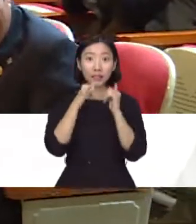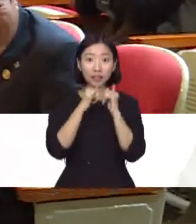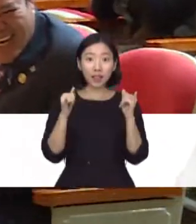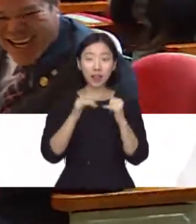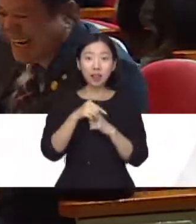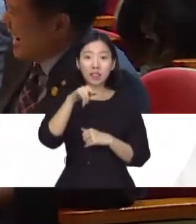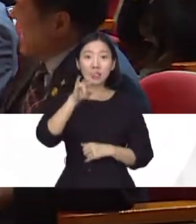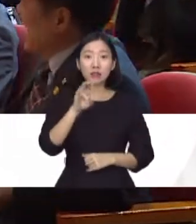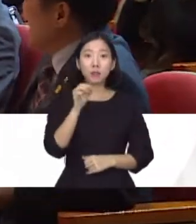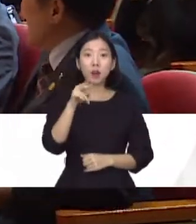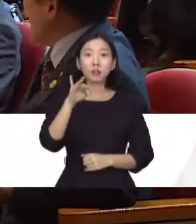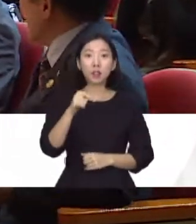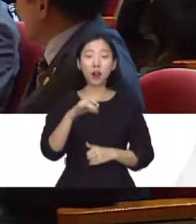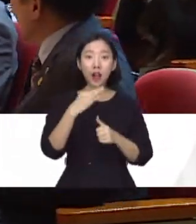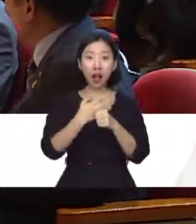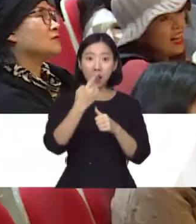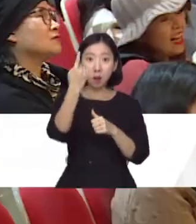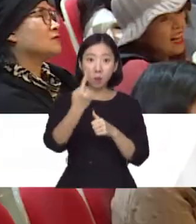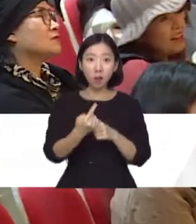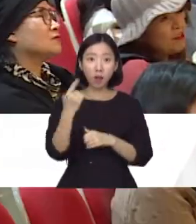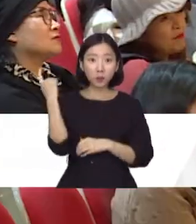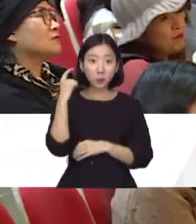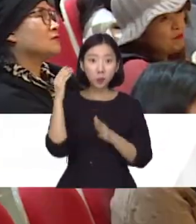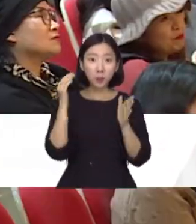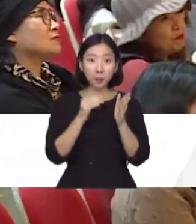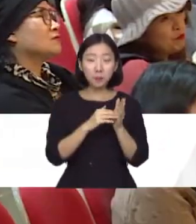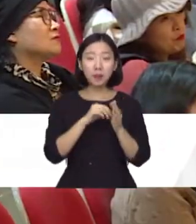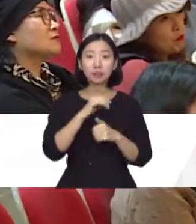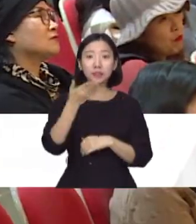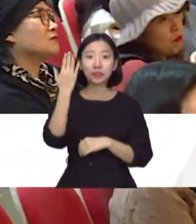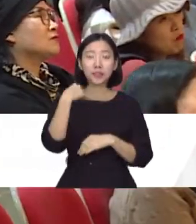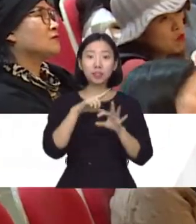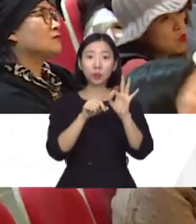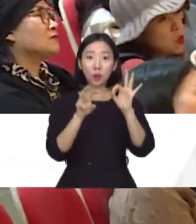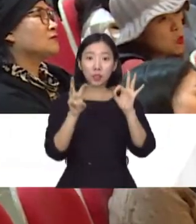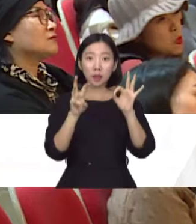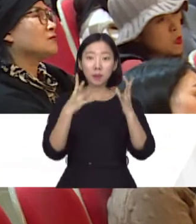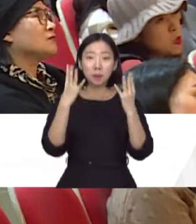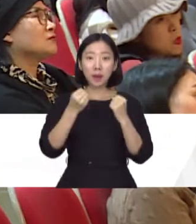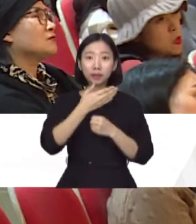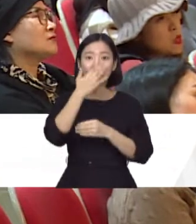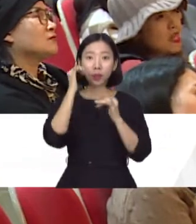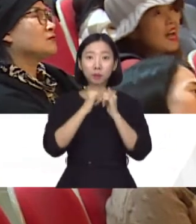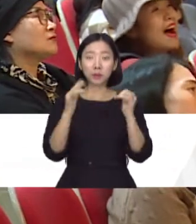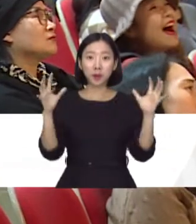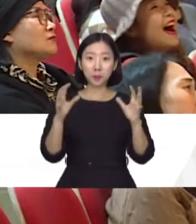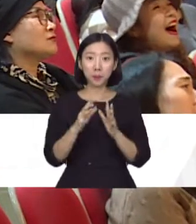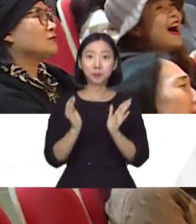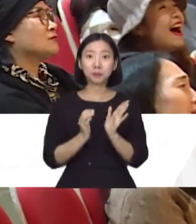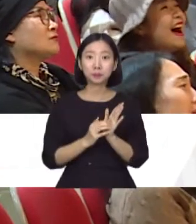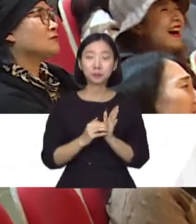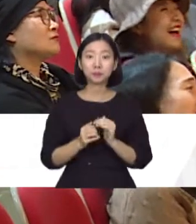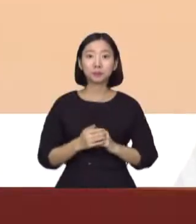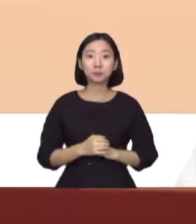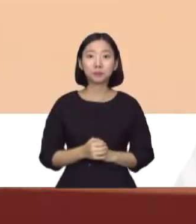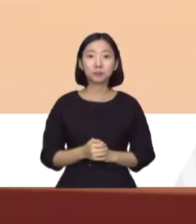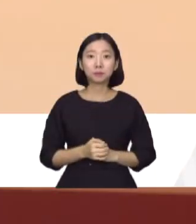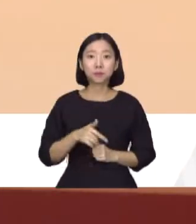김영철 씨가 안양을 찾았다는 소문을 듣고 지난 30일 안양시청 강당에는 많은 청년들이 한자리에